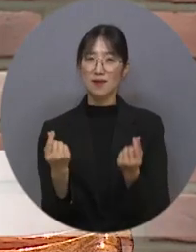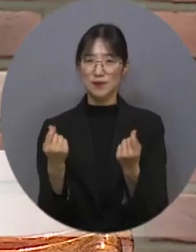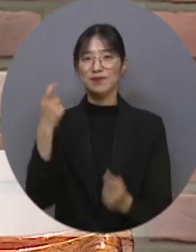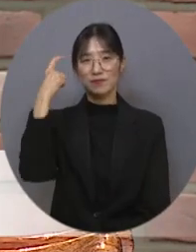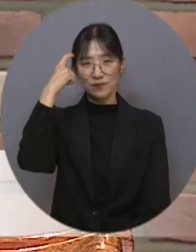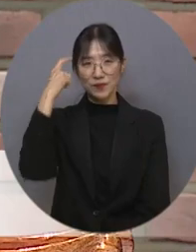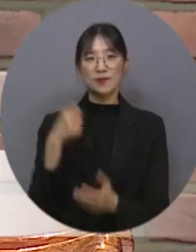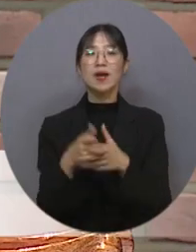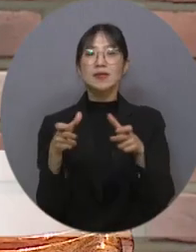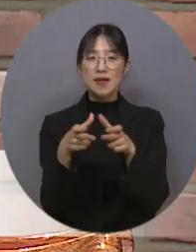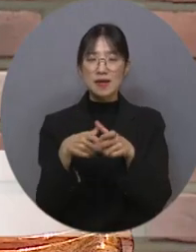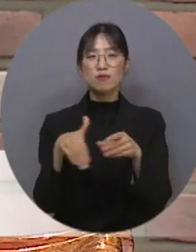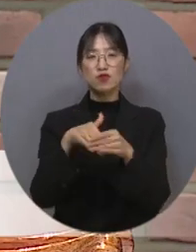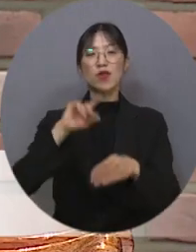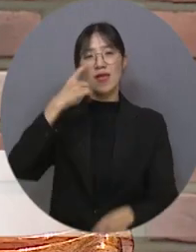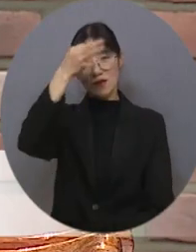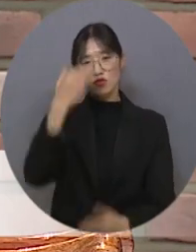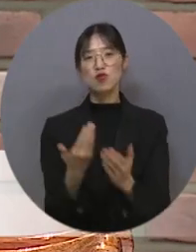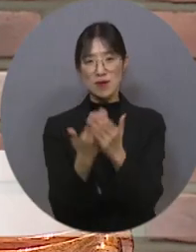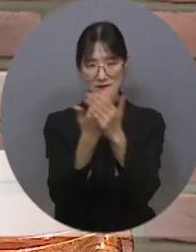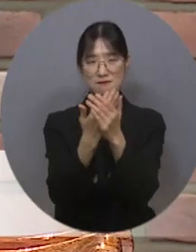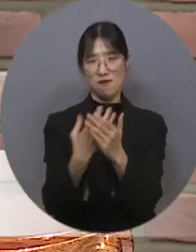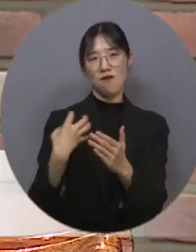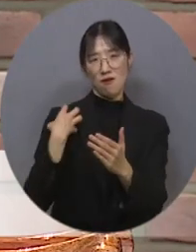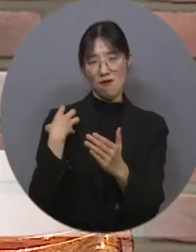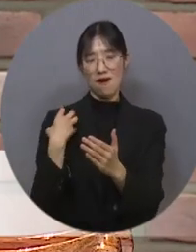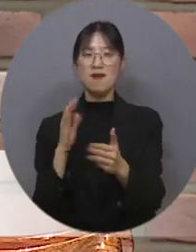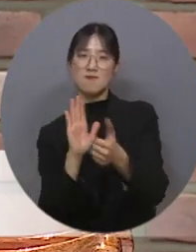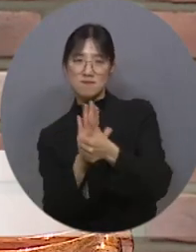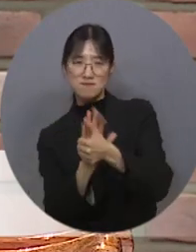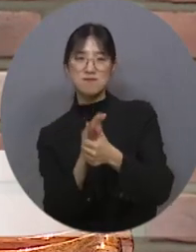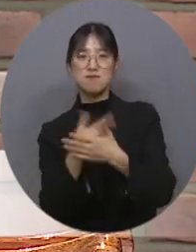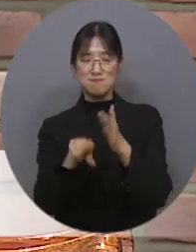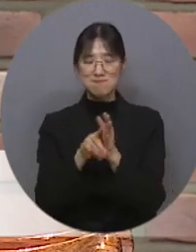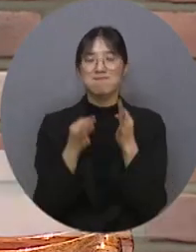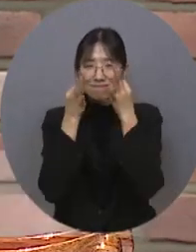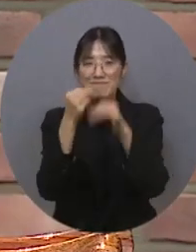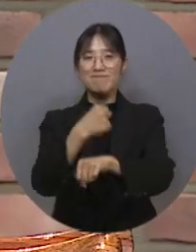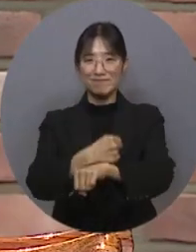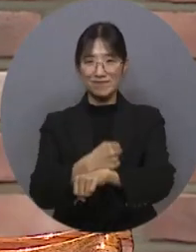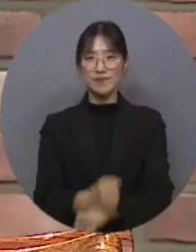들고요. 장애인 문화예술의 발전에 역할을 할 수 있도록 저희도 최선을 다하겠습니다.